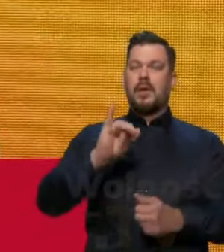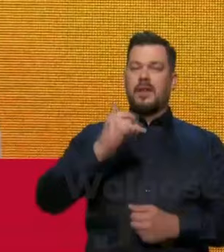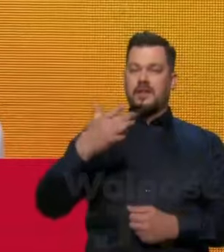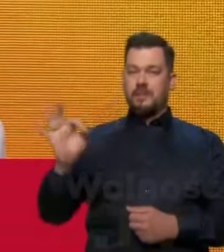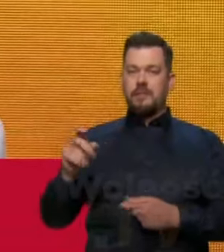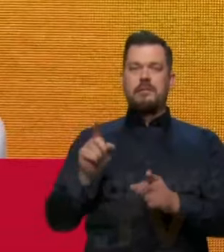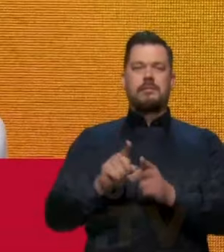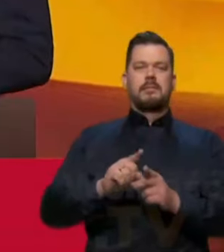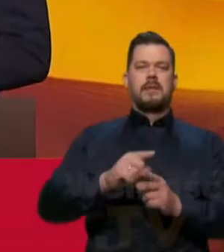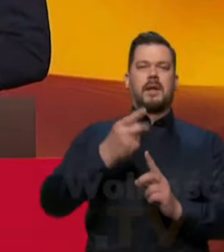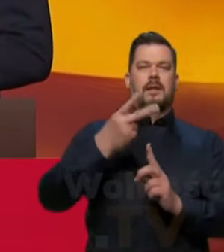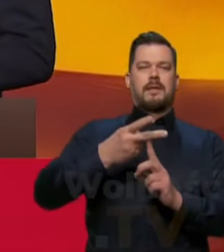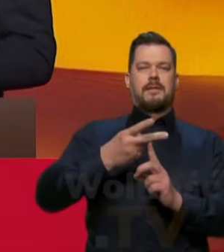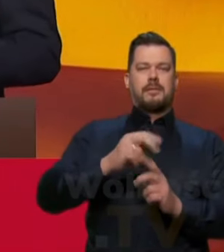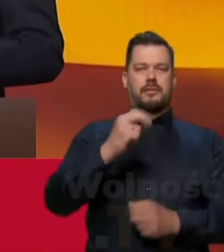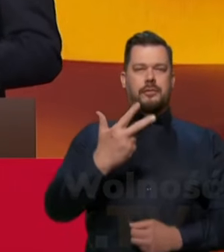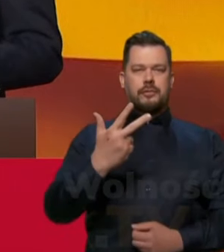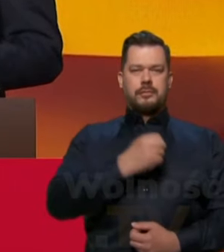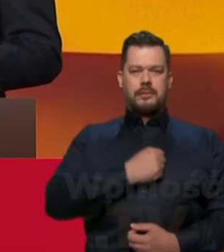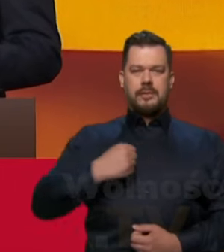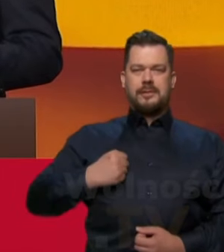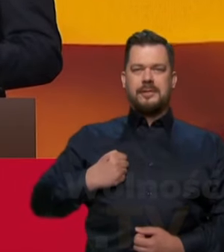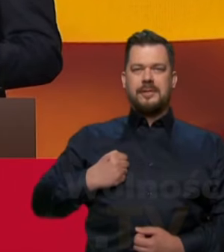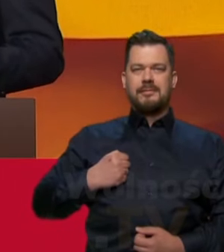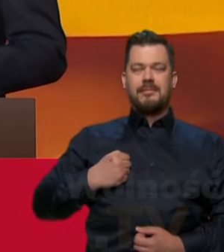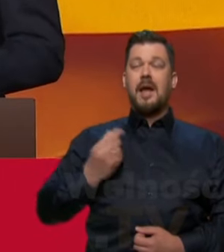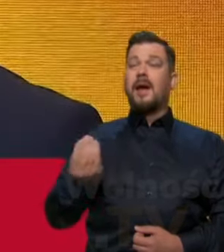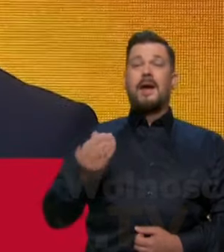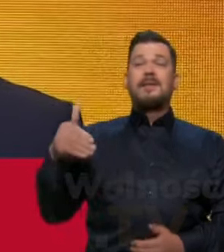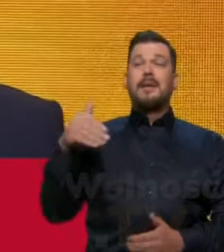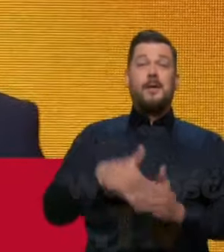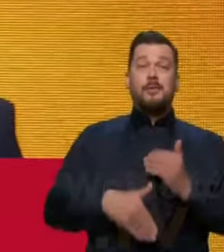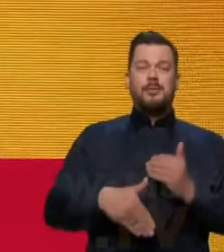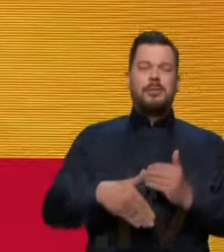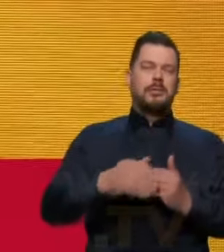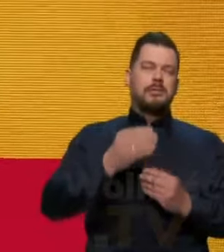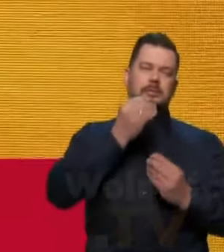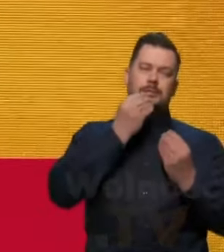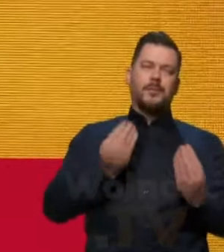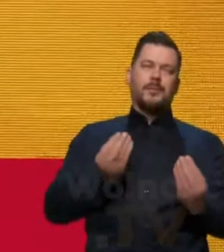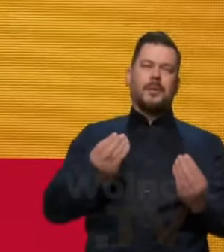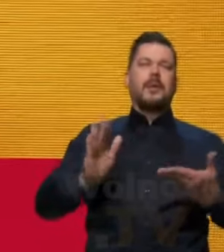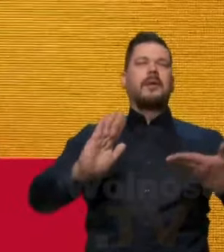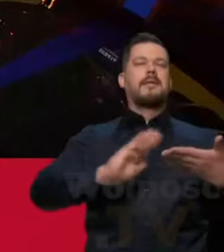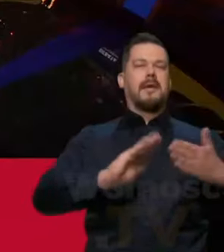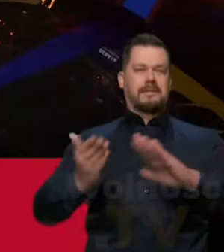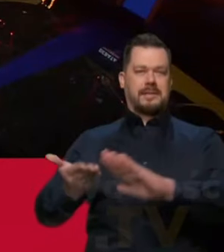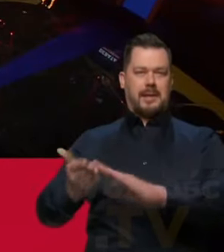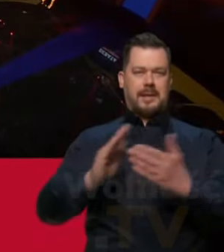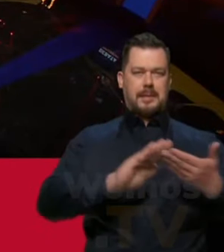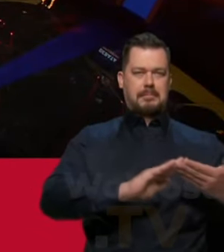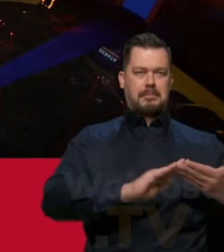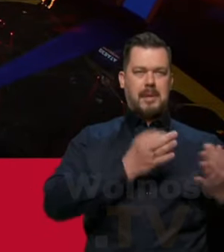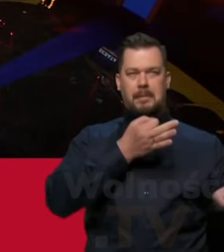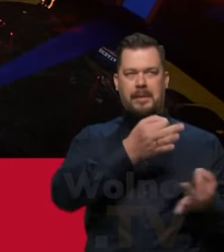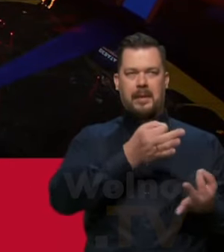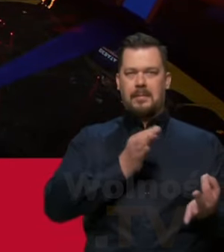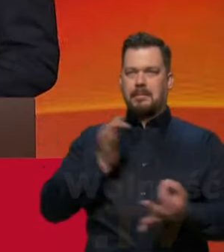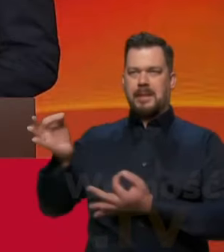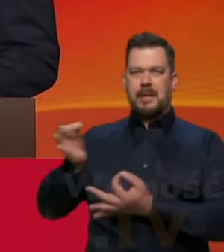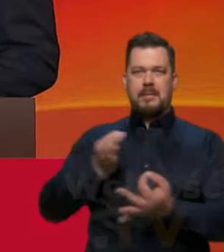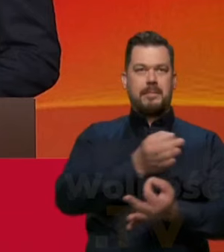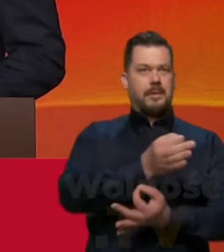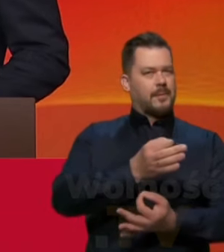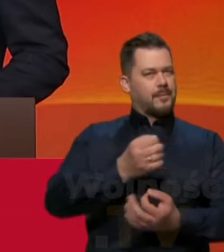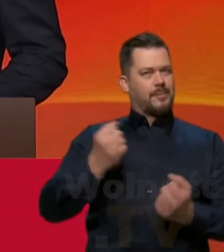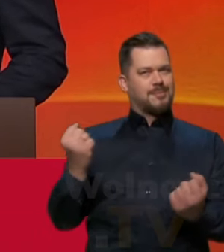i TVP3 Warszawa. No i na zakończenie oczywiście wisienka na torcie, czyli wzajemne pytania kandydatów. Tak jest,